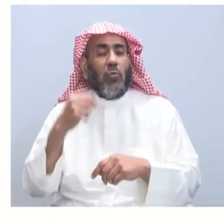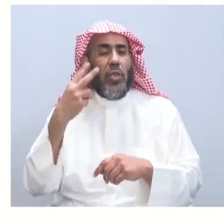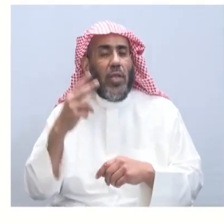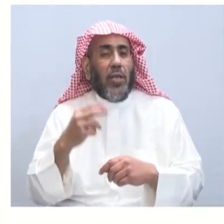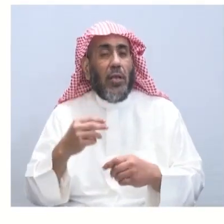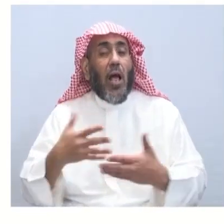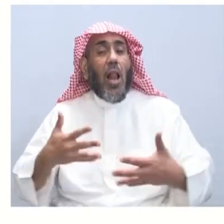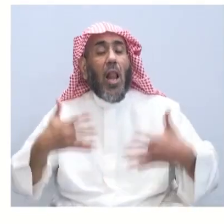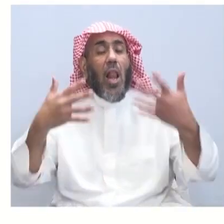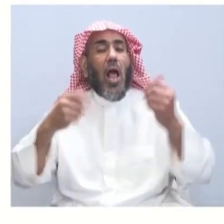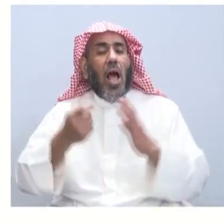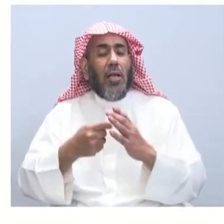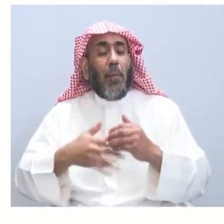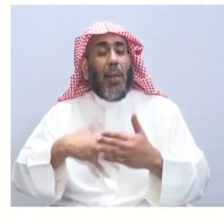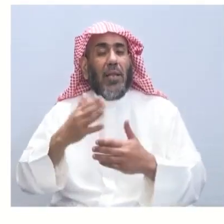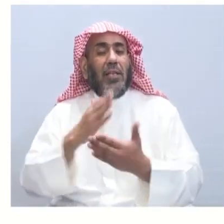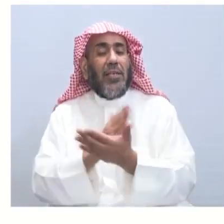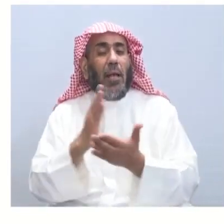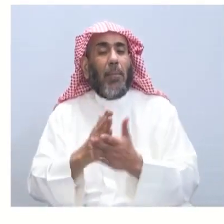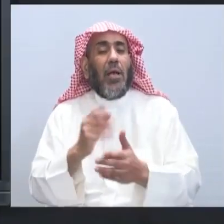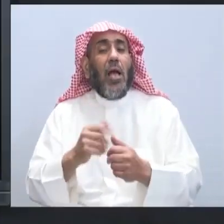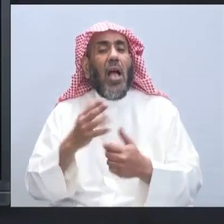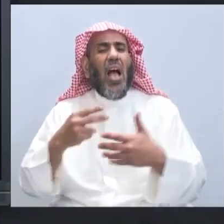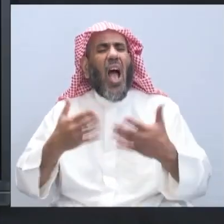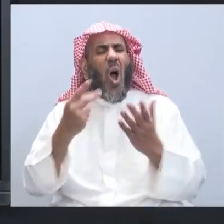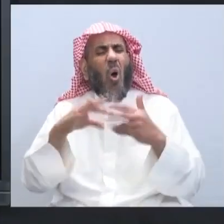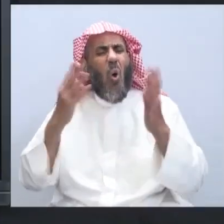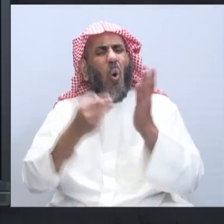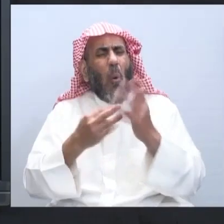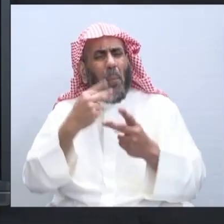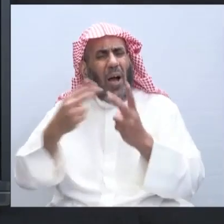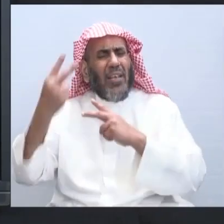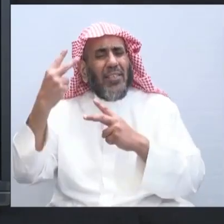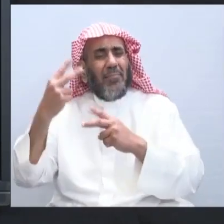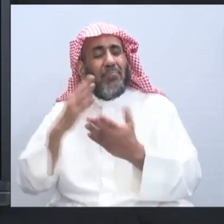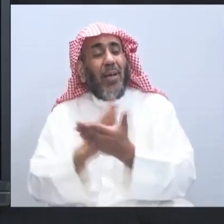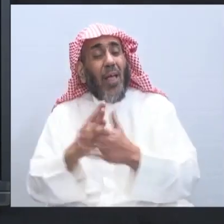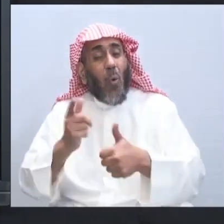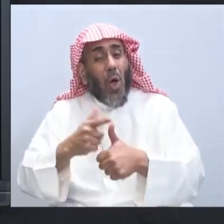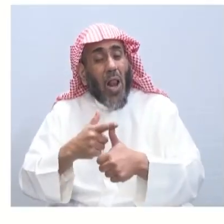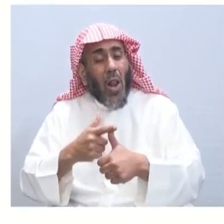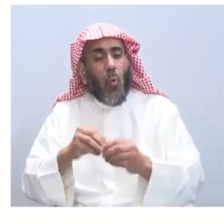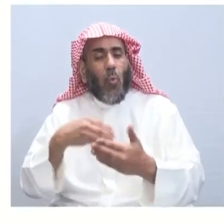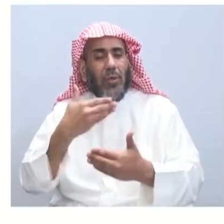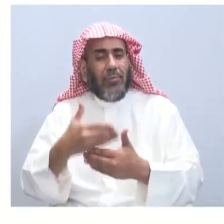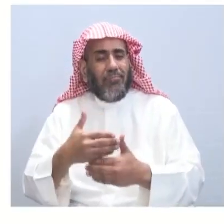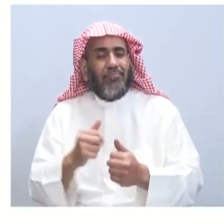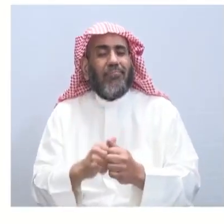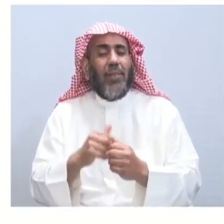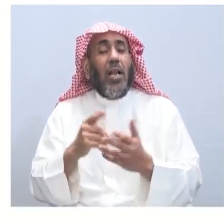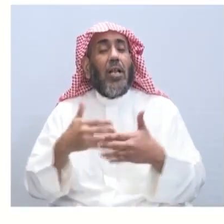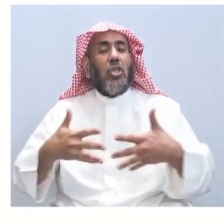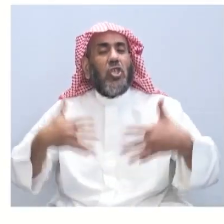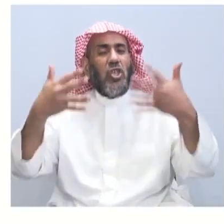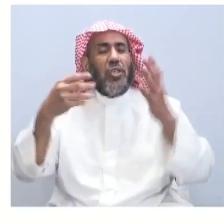الادب الحديث وعرفنا ايضا ان الكتاب ينقسم الى قسمين ادب قديم وادب حديث لكن الان في الادب الحديث وصلنا اليه اخذنا القسم